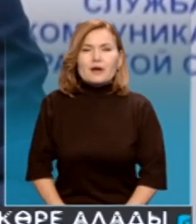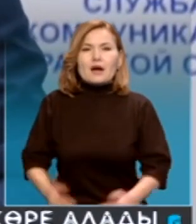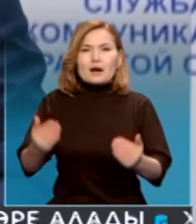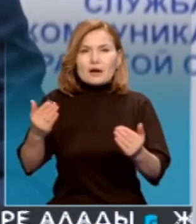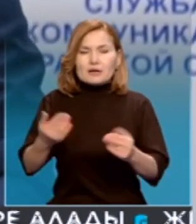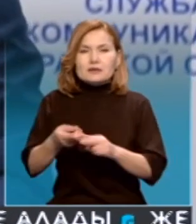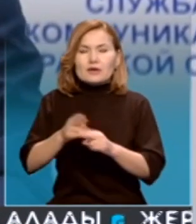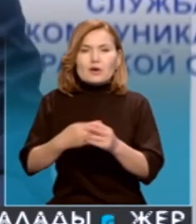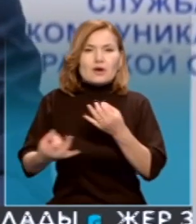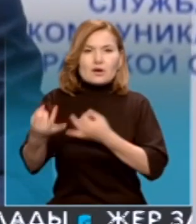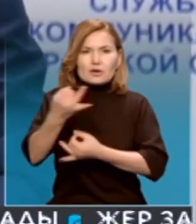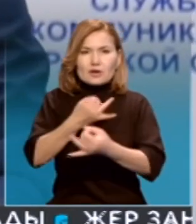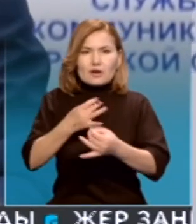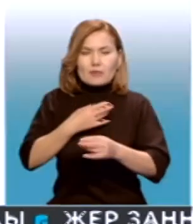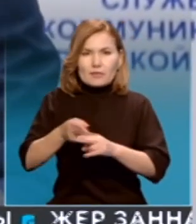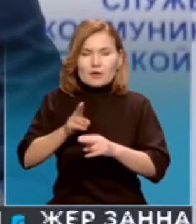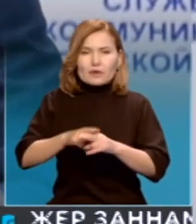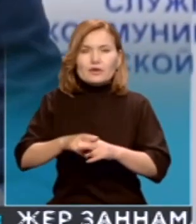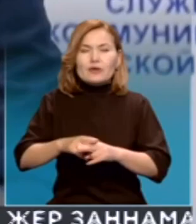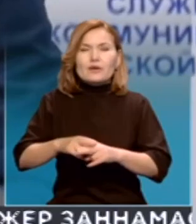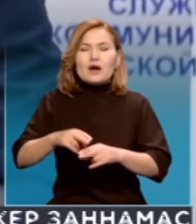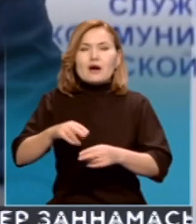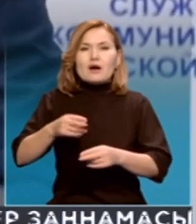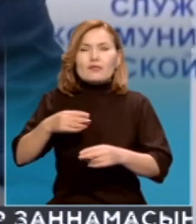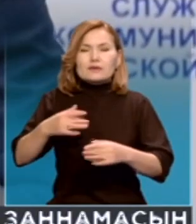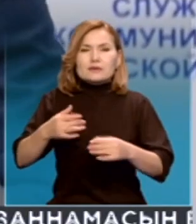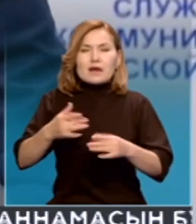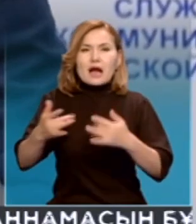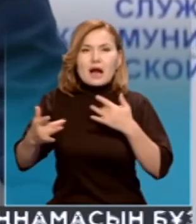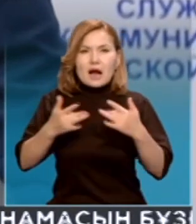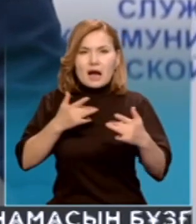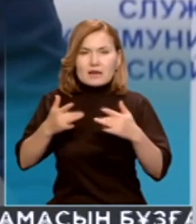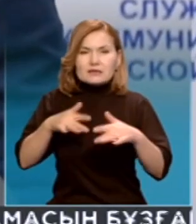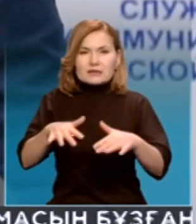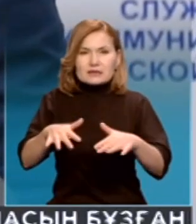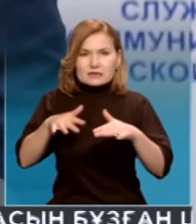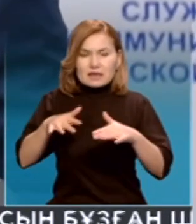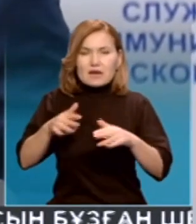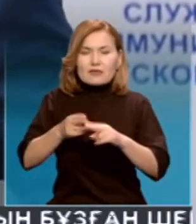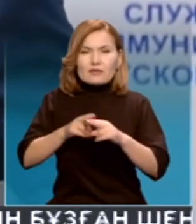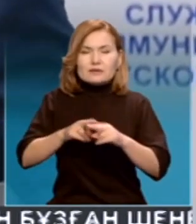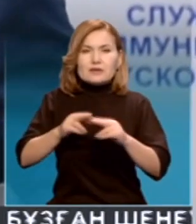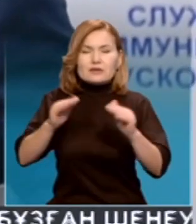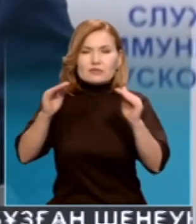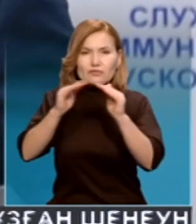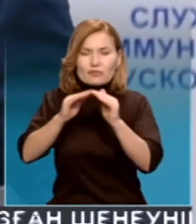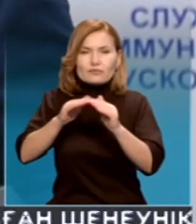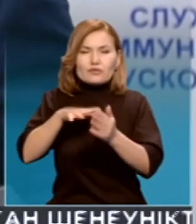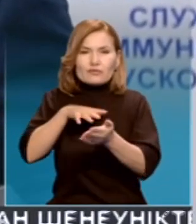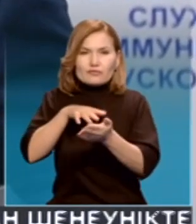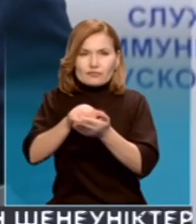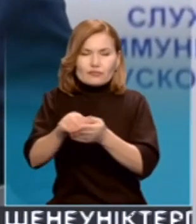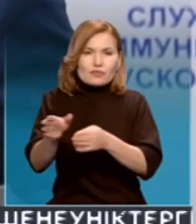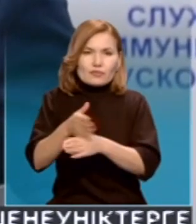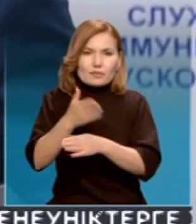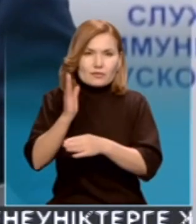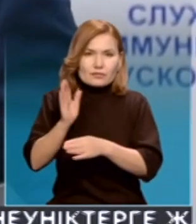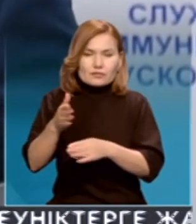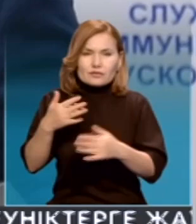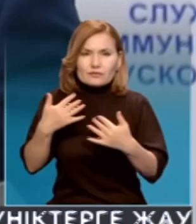отыр. Келесі жылдан бастап бастаймыз. Я жылда сөйтеп айтады, бірақ енді ол қазір облыс әкімінің тікелей бізде бақылауында тұрған